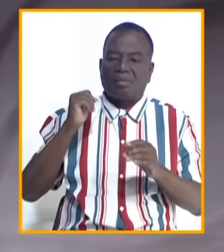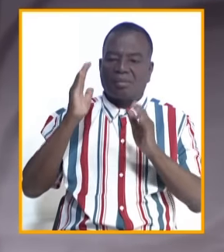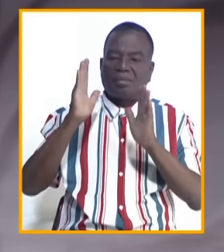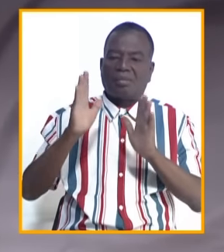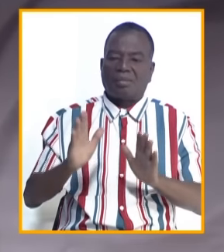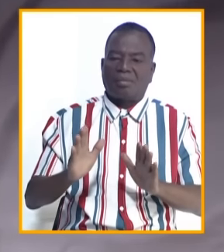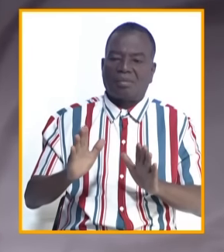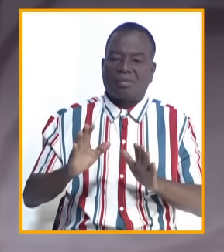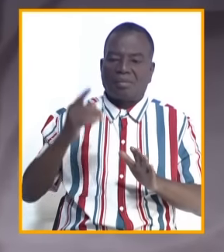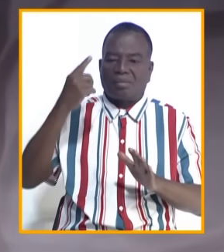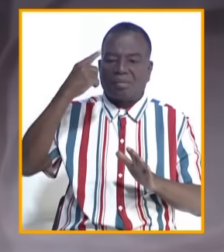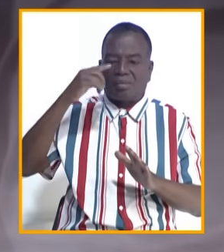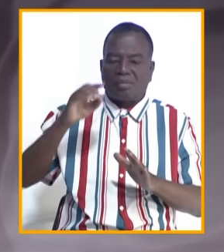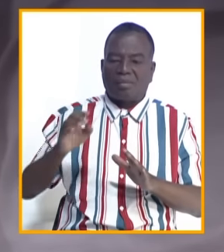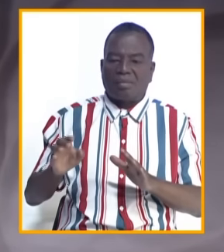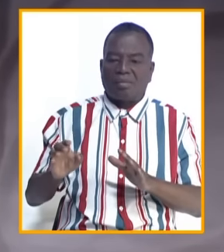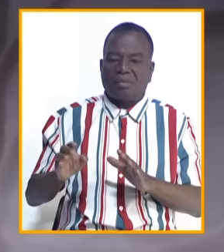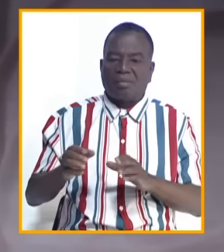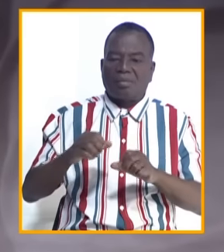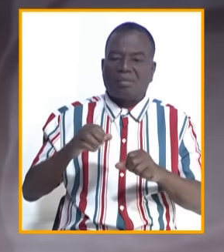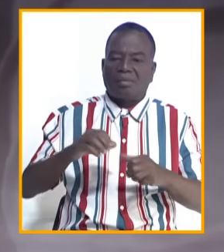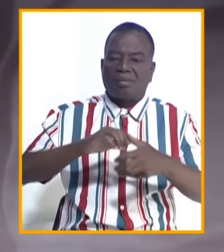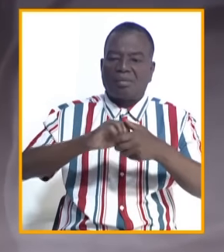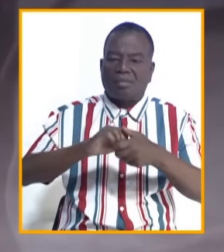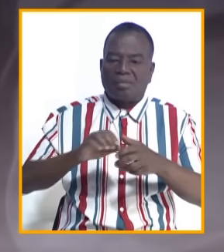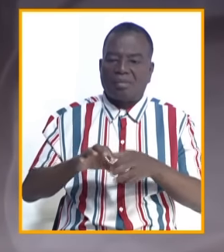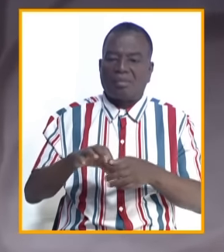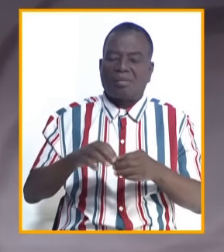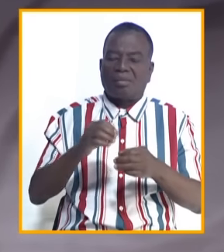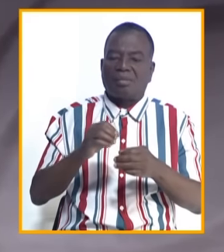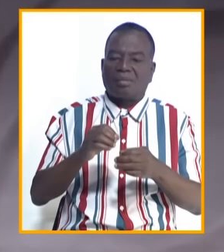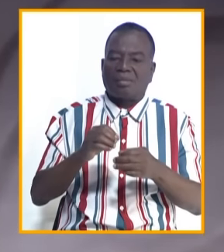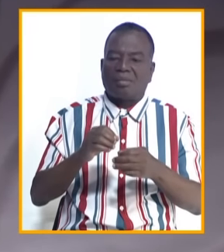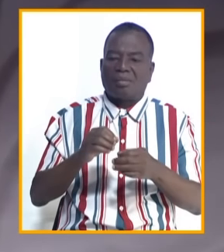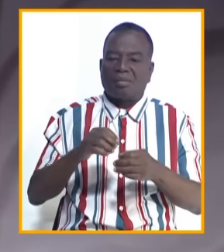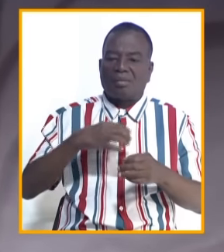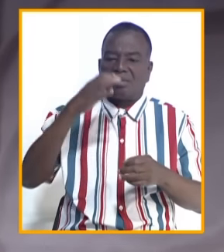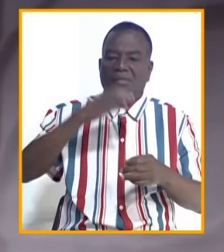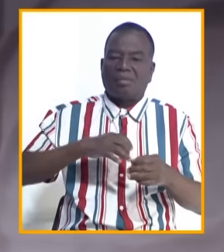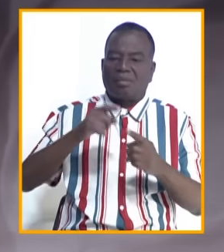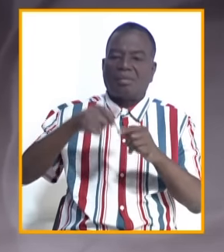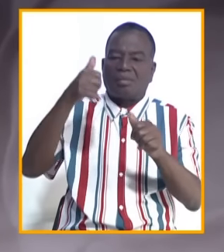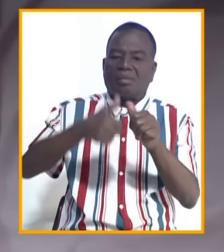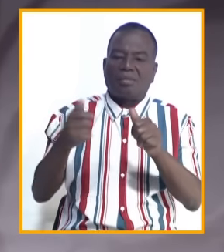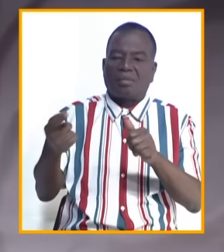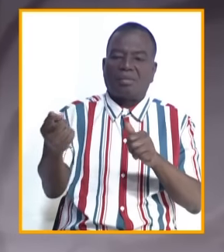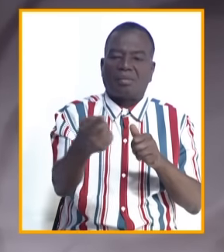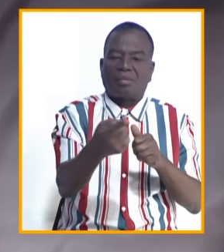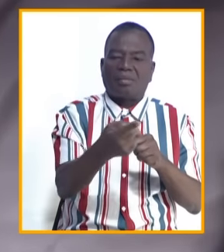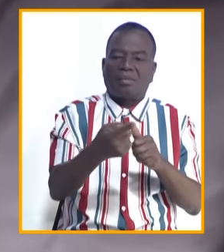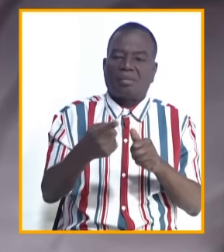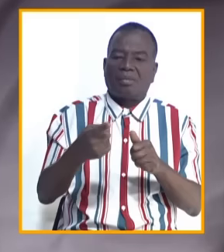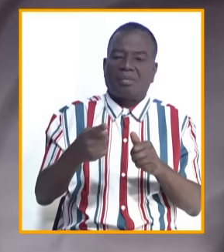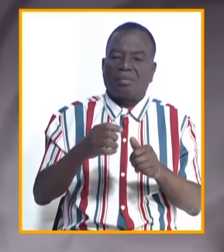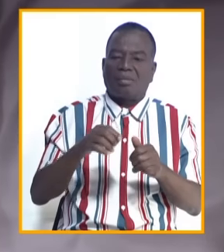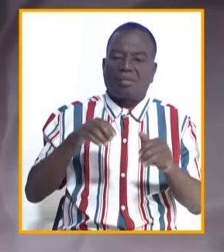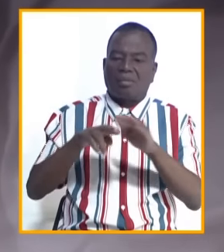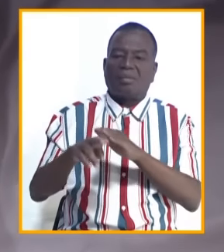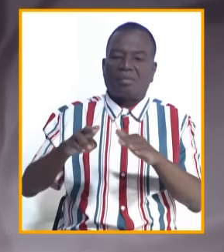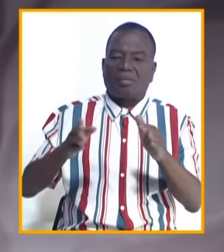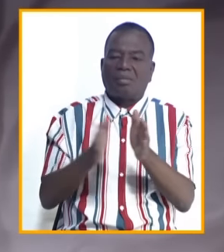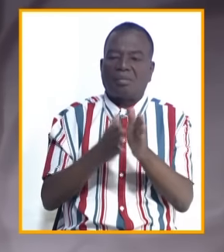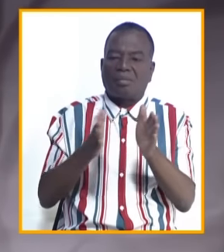respect, d'ouverture et de solidarité que nous chérissons. Je souhaite à chacun d'entre vous une année académique